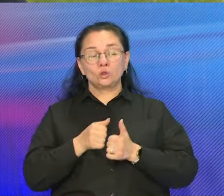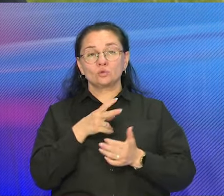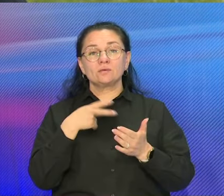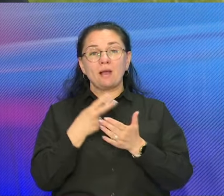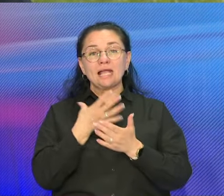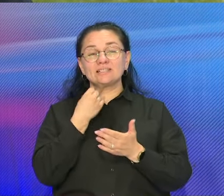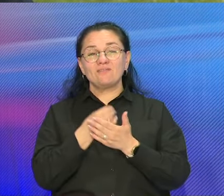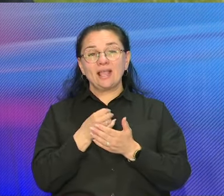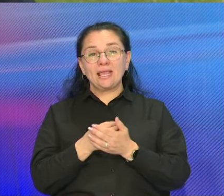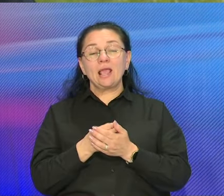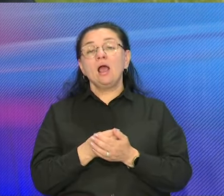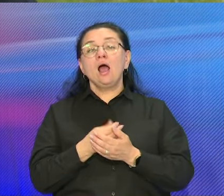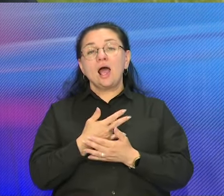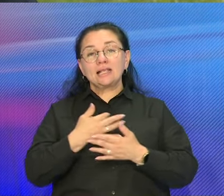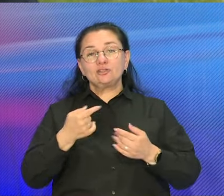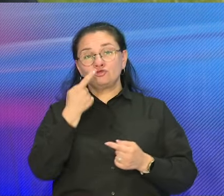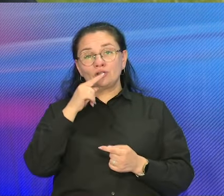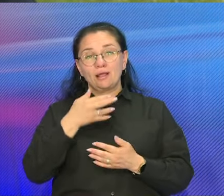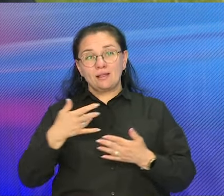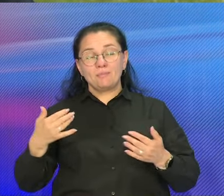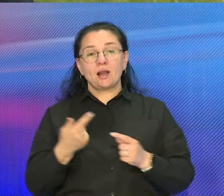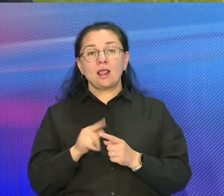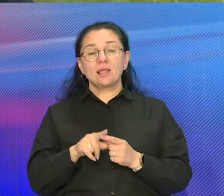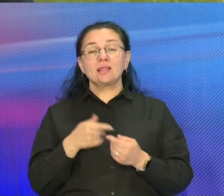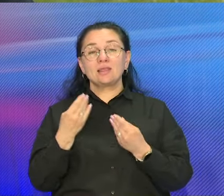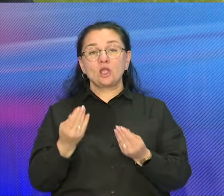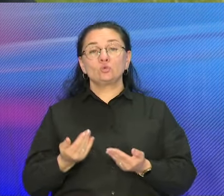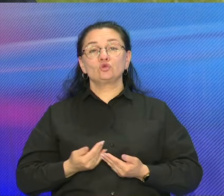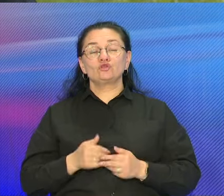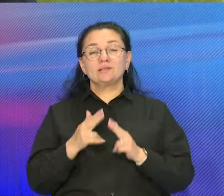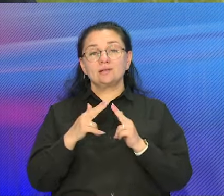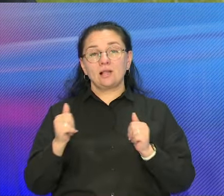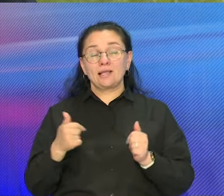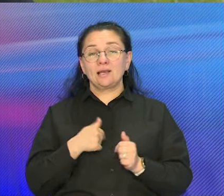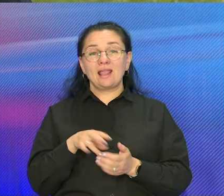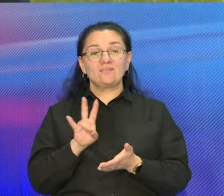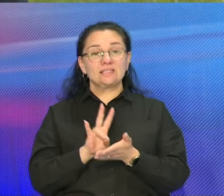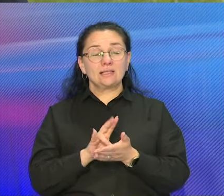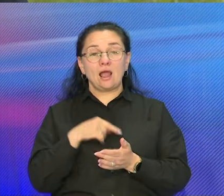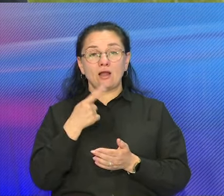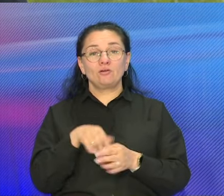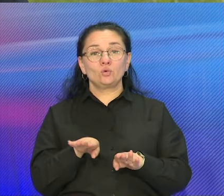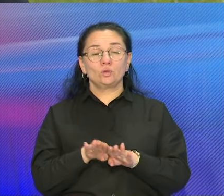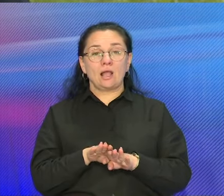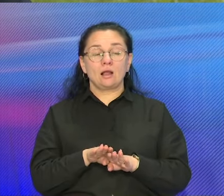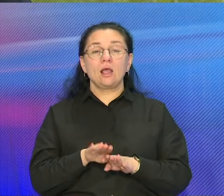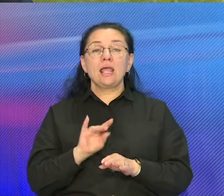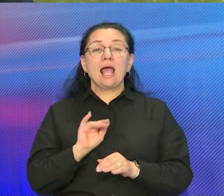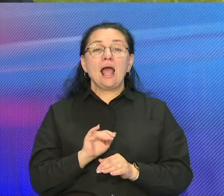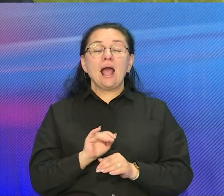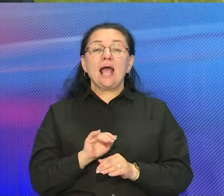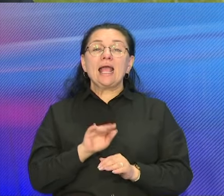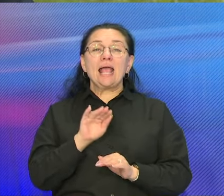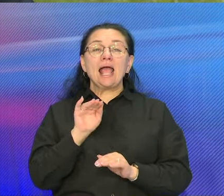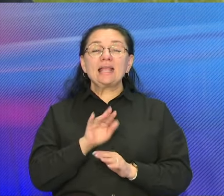номера, то есть они дают жизнь лагерю Я всегда говорю так, ребята, нет нормального